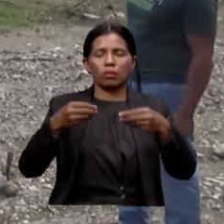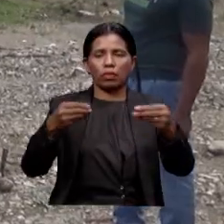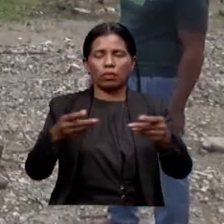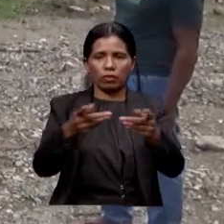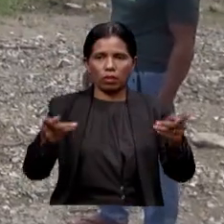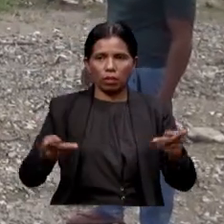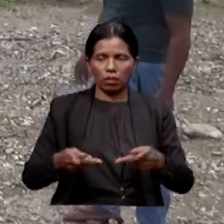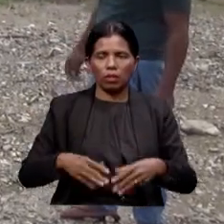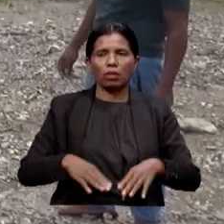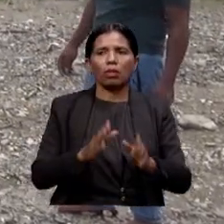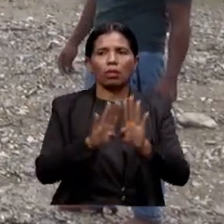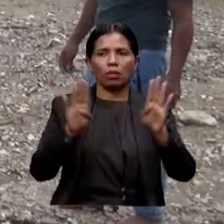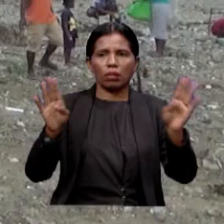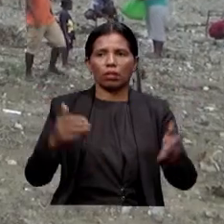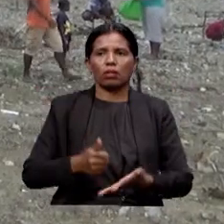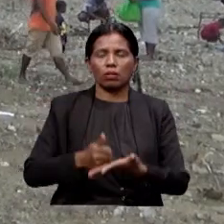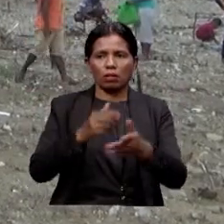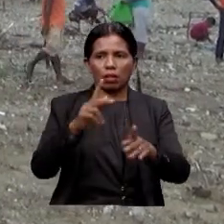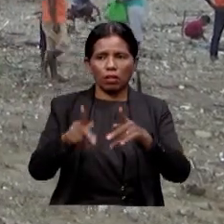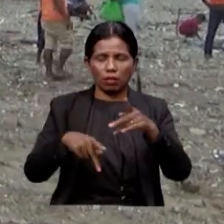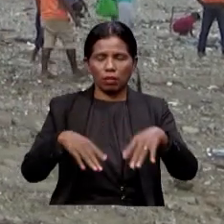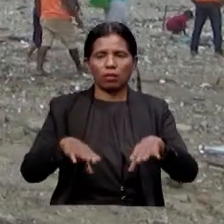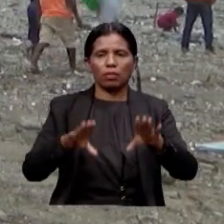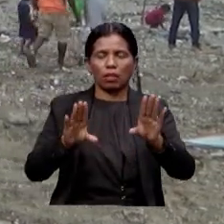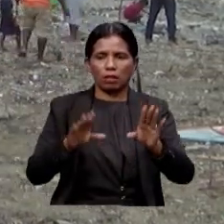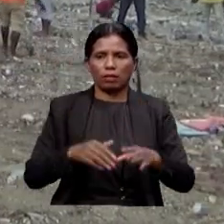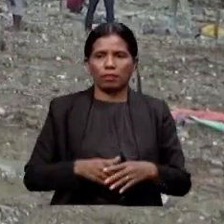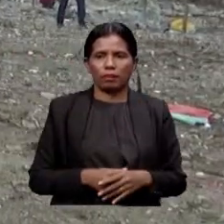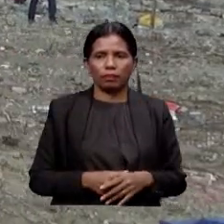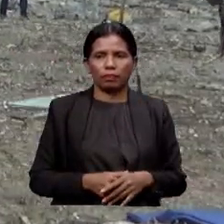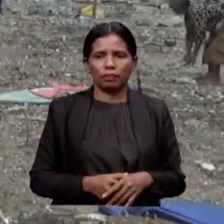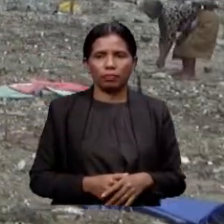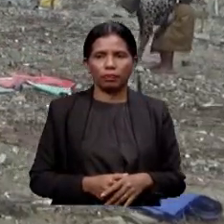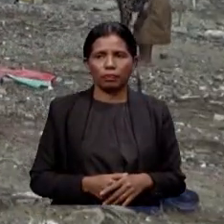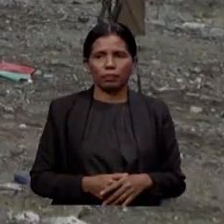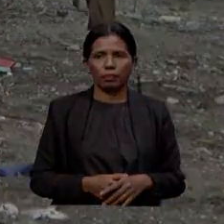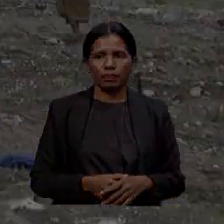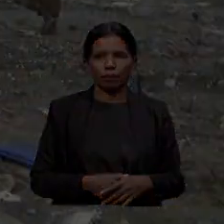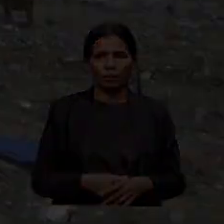atu loke bazar baratu mune fasilita vendedor sira atu halo negosio abrong amaral GMN.